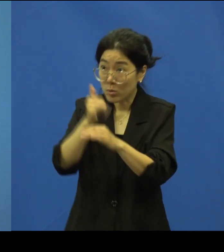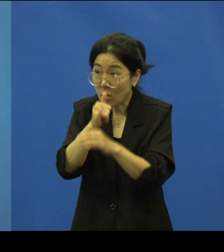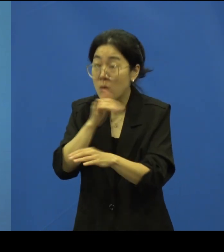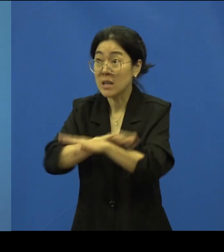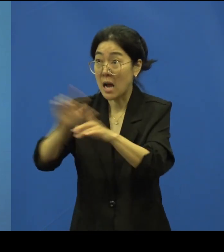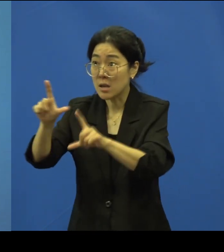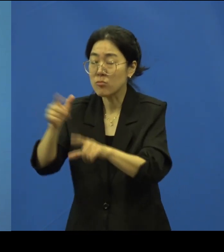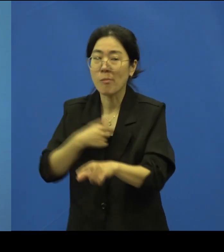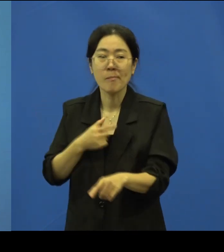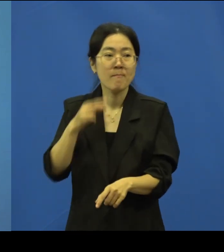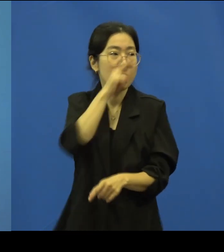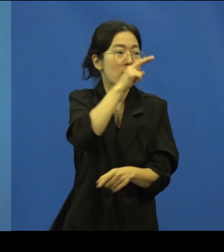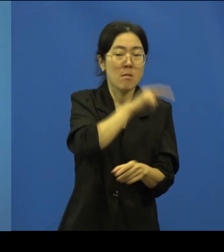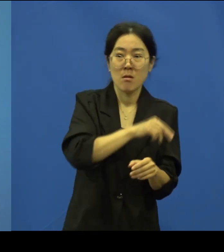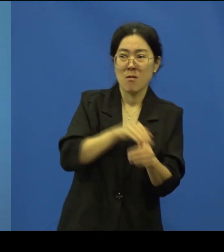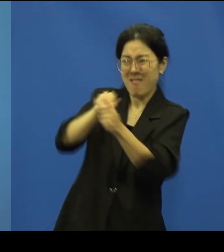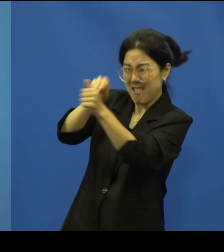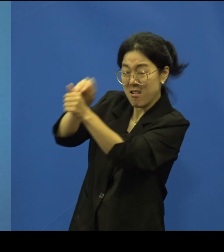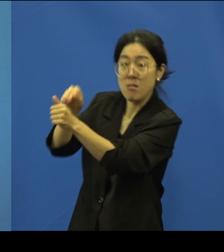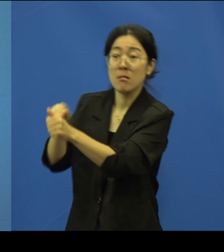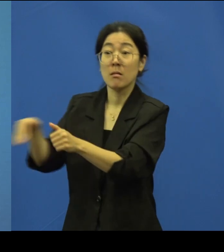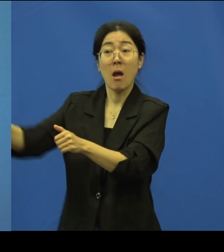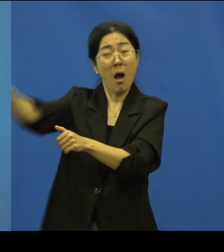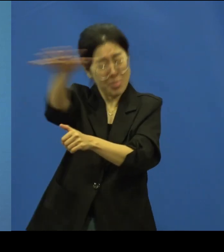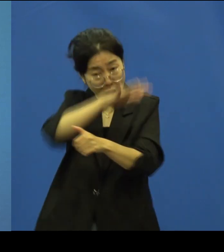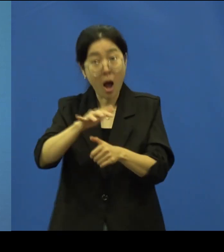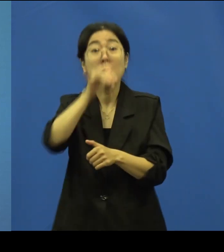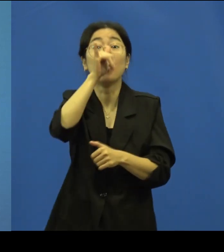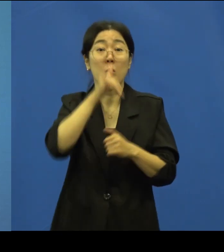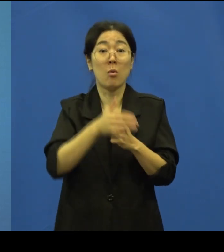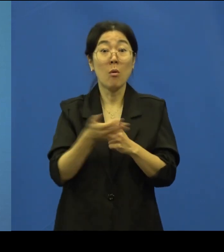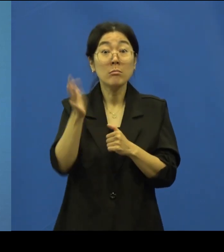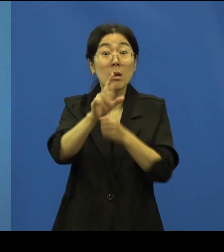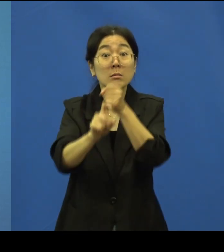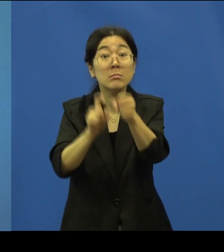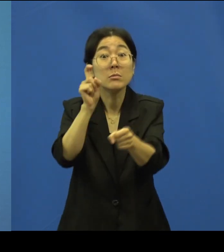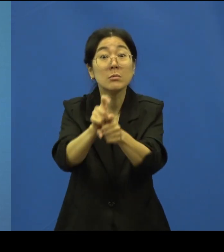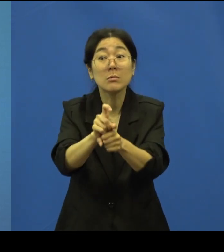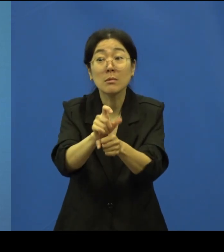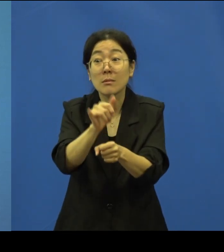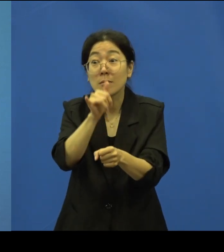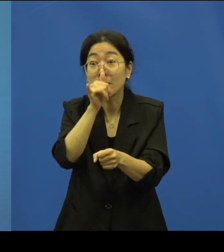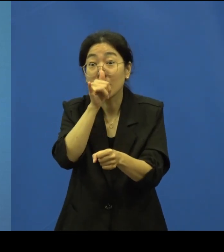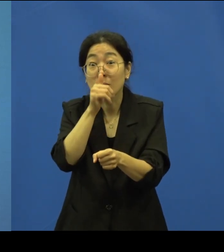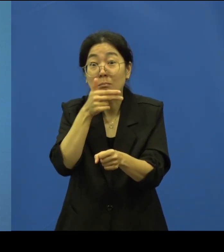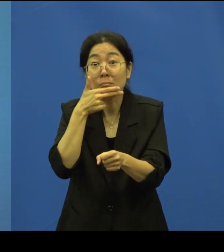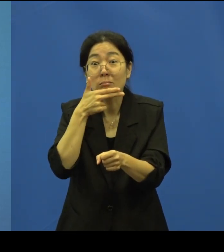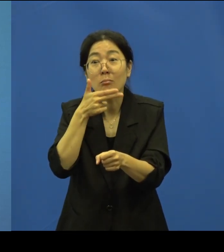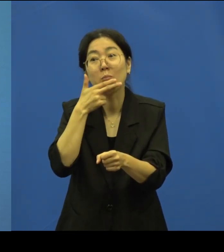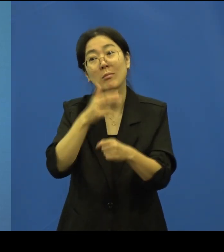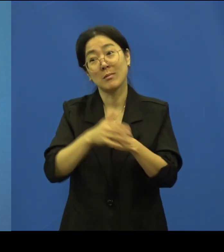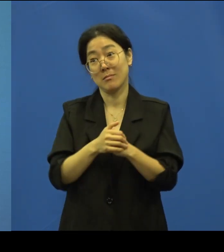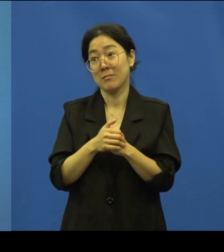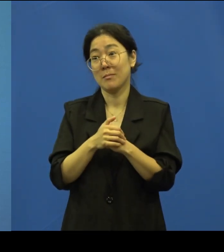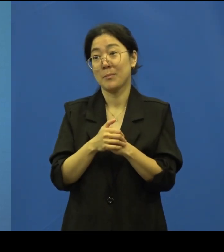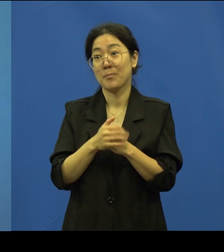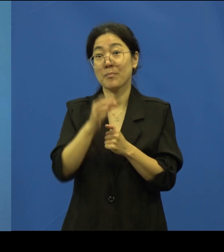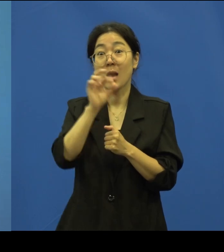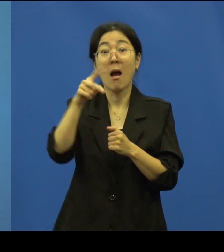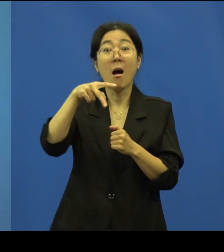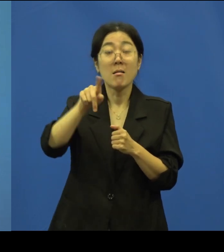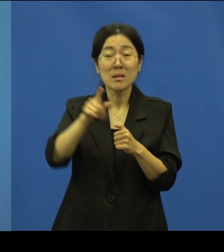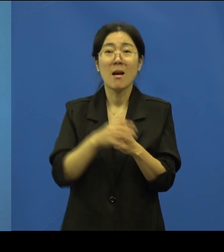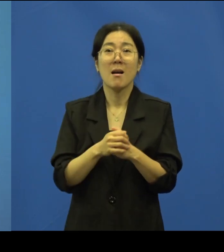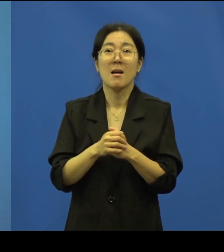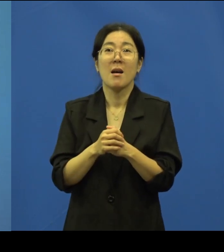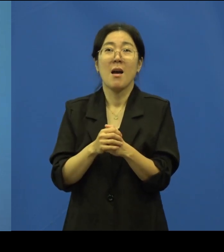일어나고, 그래서 뜻한 대로 이루어지지 않는 경우들이 얼마나 많이 있습니까? 그런데 아사가 모든